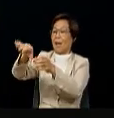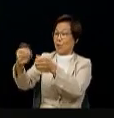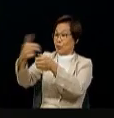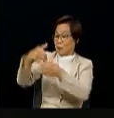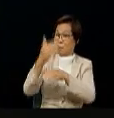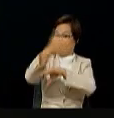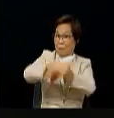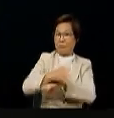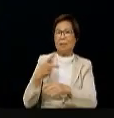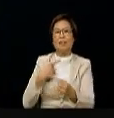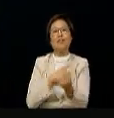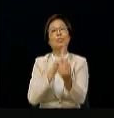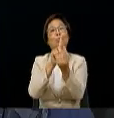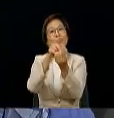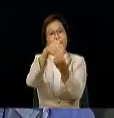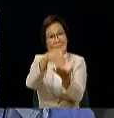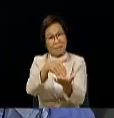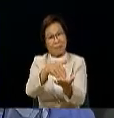jumpa lagi